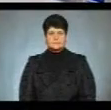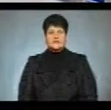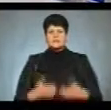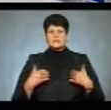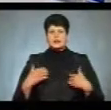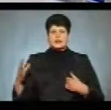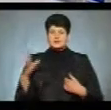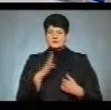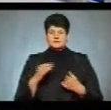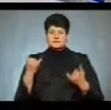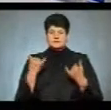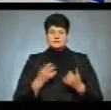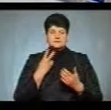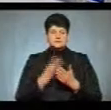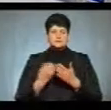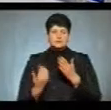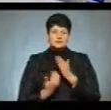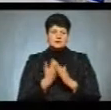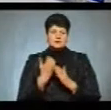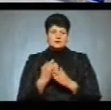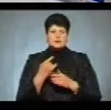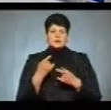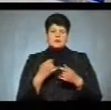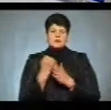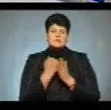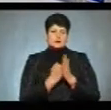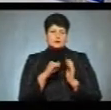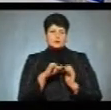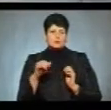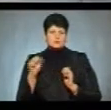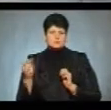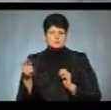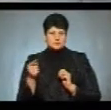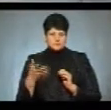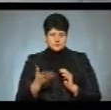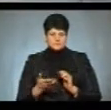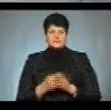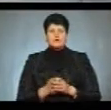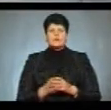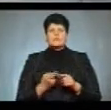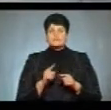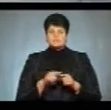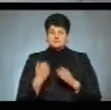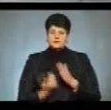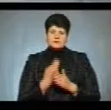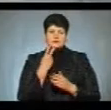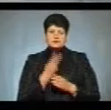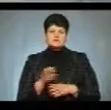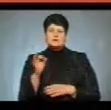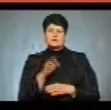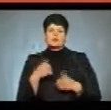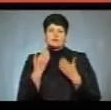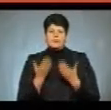Вітаю всіх, хто щойно приєднався до нас. Новини в ефірі телеканалу ЮА Тернопіль, студії Анастасія Чичко. І у цьому випуску дивіться про таке.